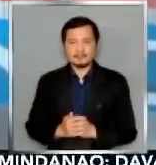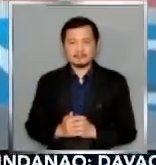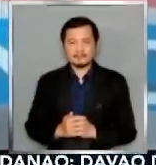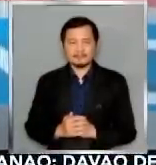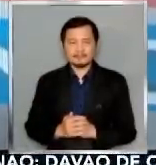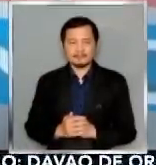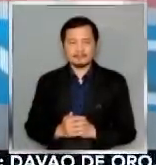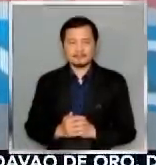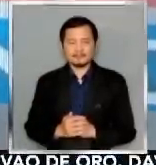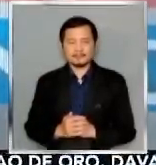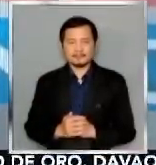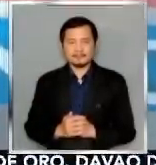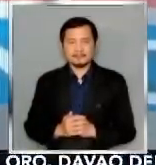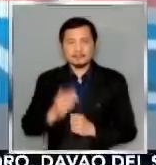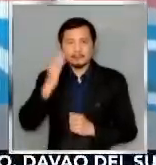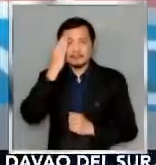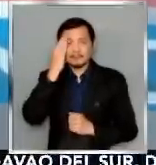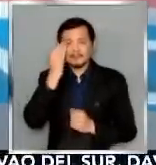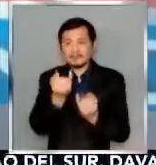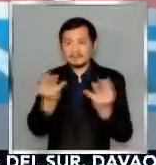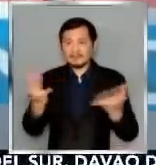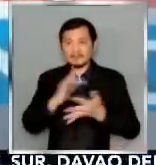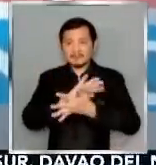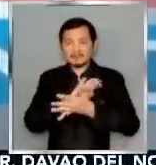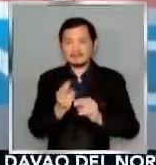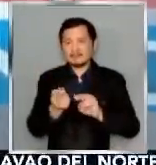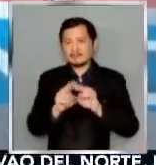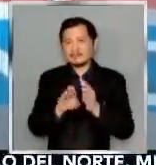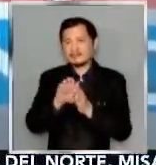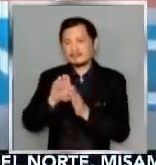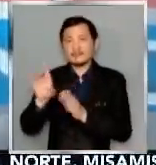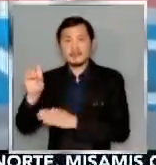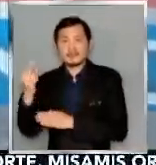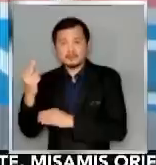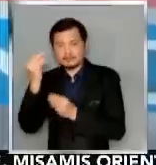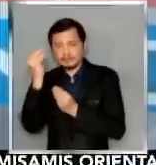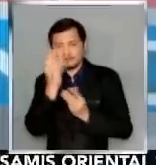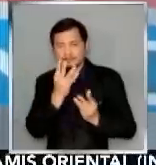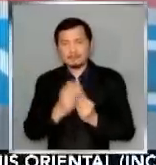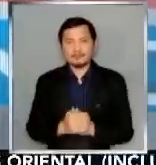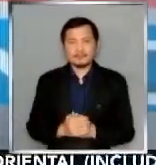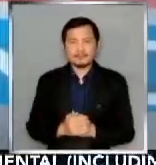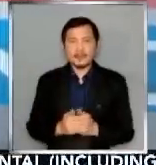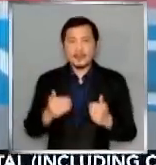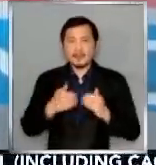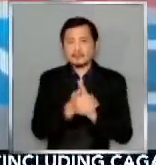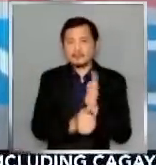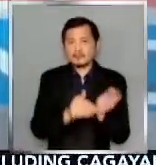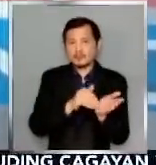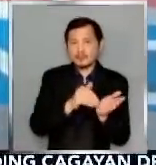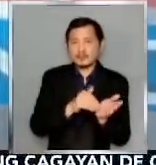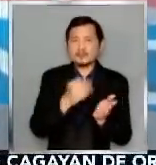Patuloy na tumataas ang mga kaso ng COVID-19 batay sa tala ng Department of Health. Sa gitna po niyan, muli ipinunto ng isang eksperto ang halaga ng maayos